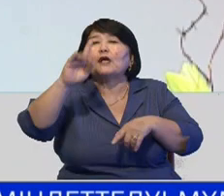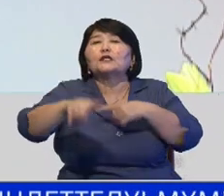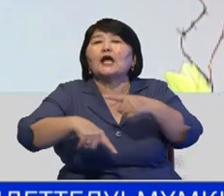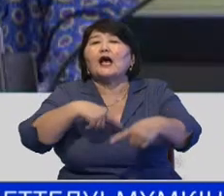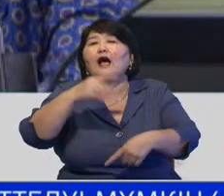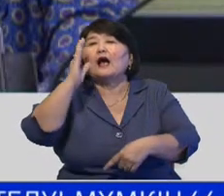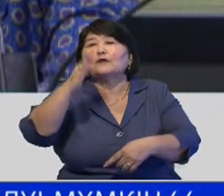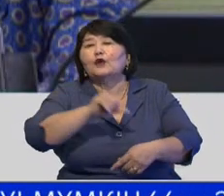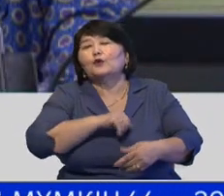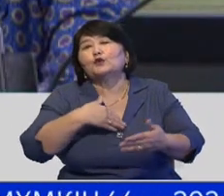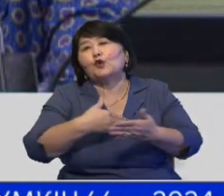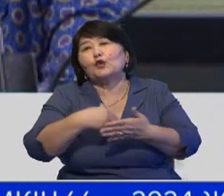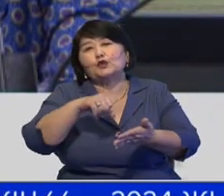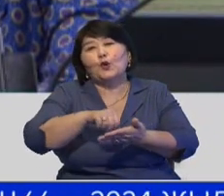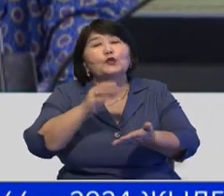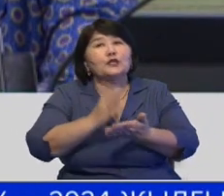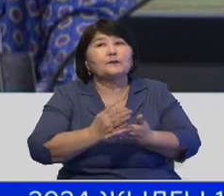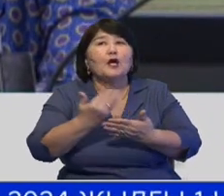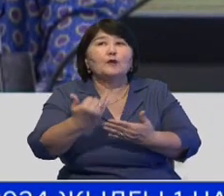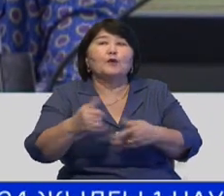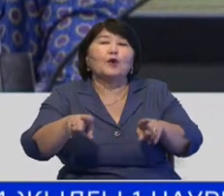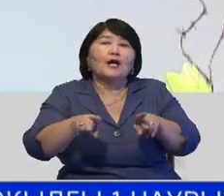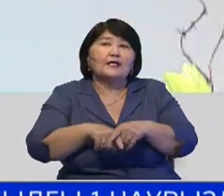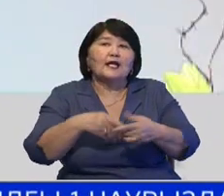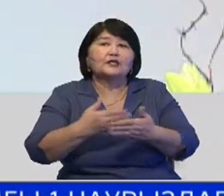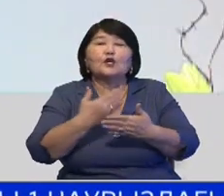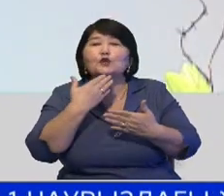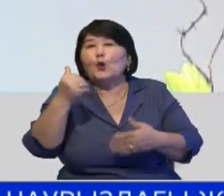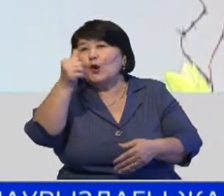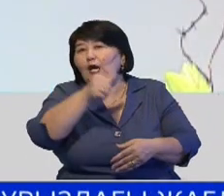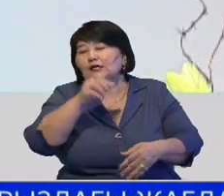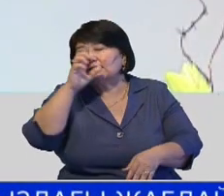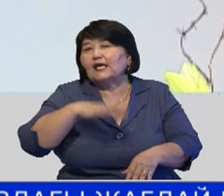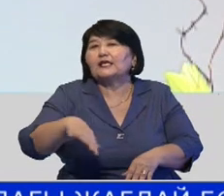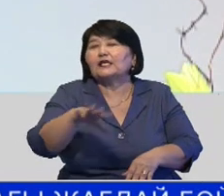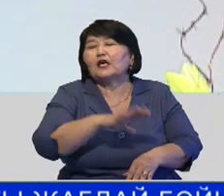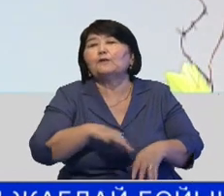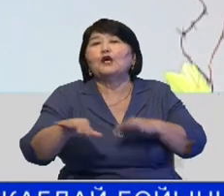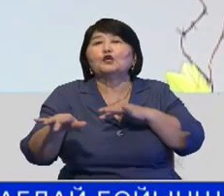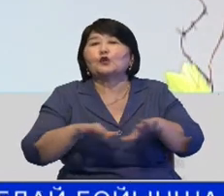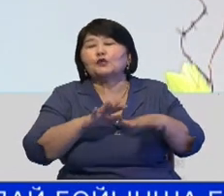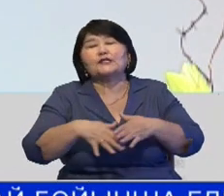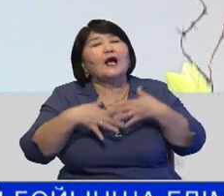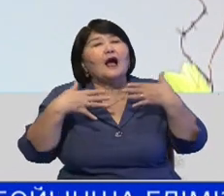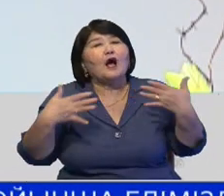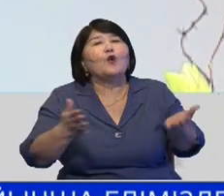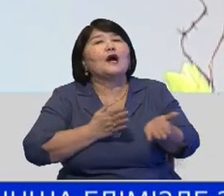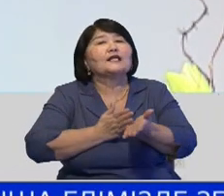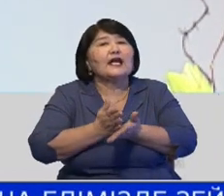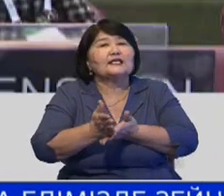қалыптастыруға өз үлесін қосып келеді. Оған әсіресе соңғы жылдары елімізде жүргізіліп жатқан ауқымды